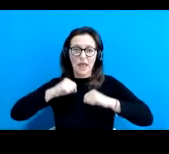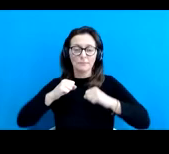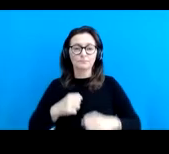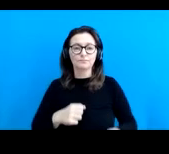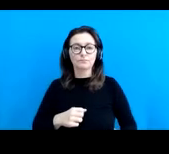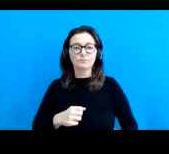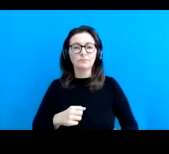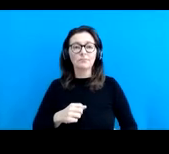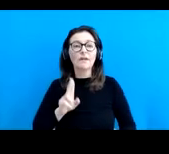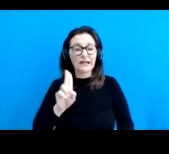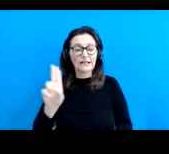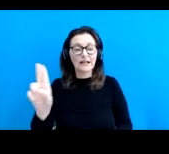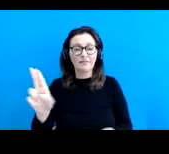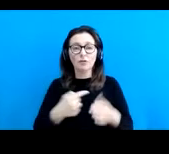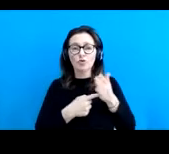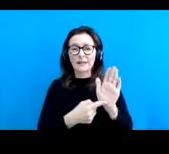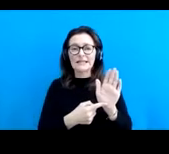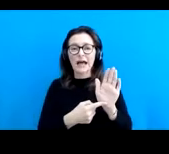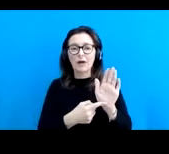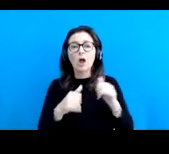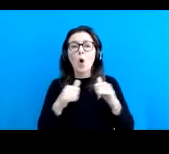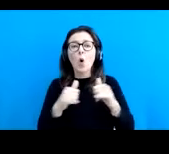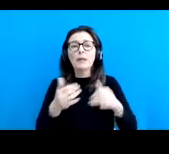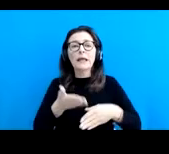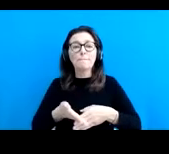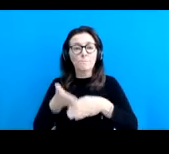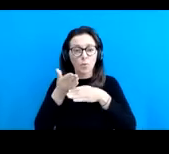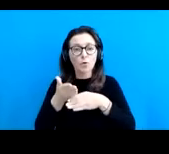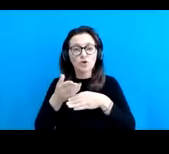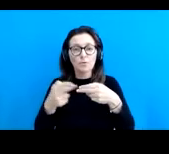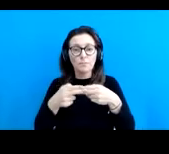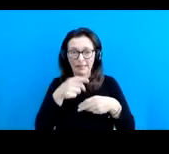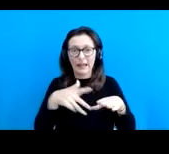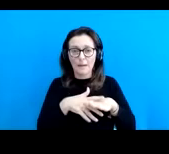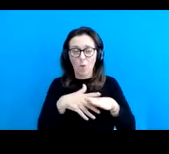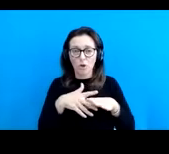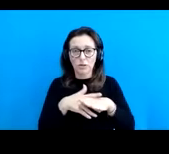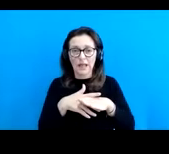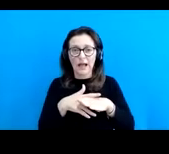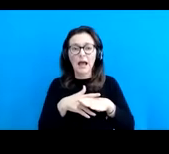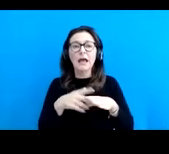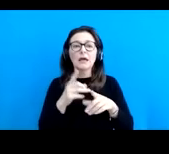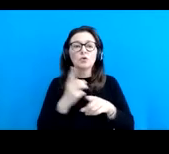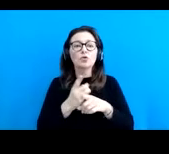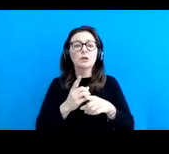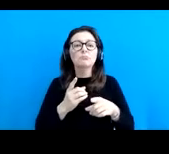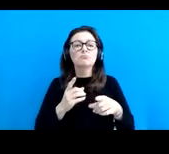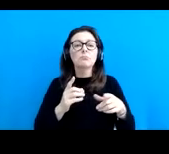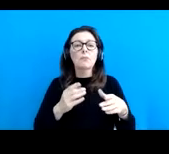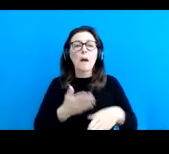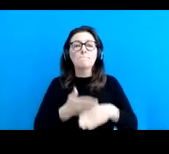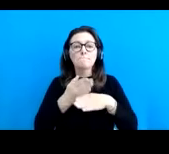V nadaljevanju so predstavljene oblike pomoči pri tovrstnih motnjah in pri pomočki, ki